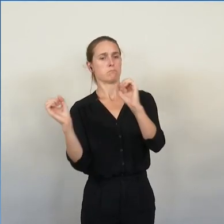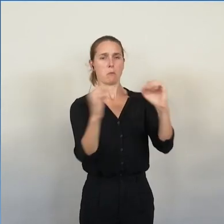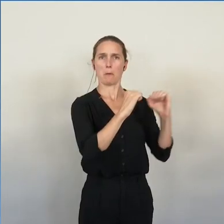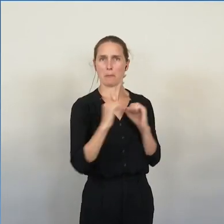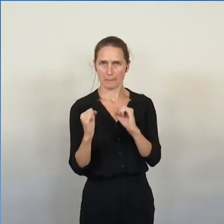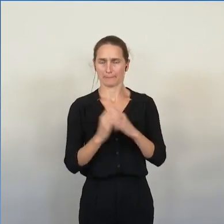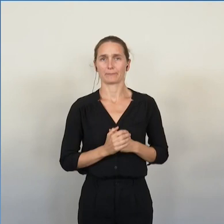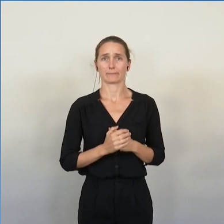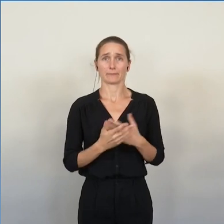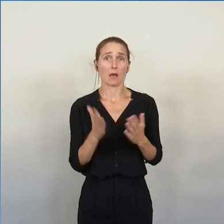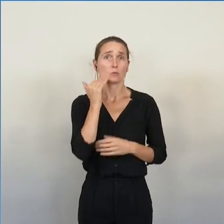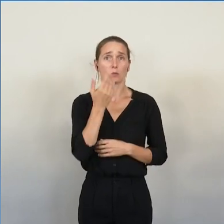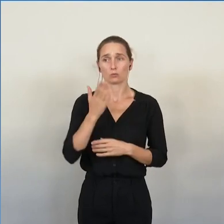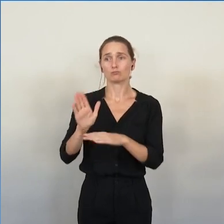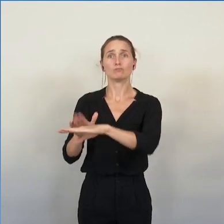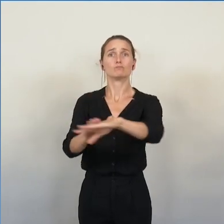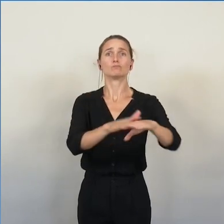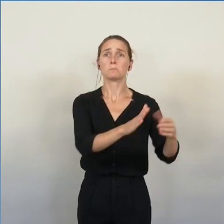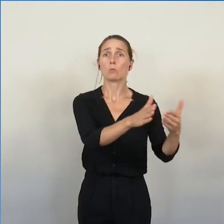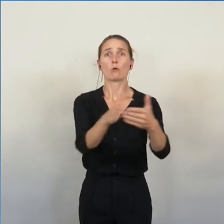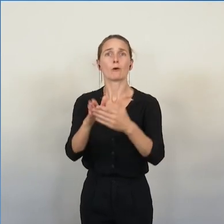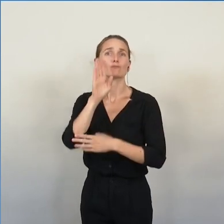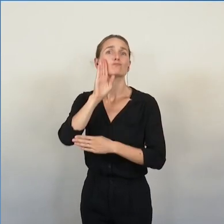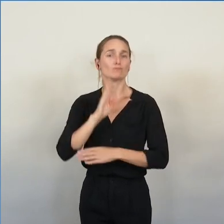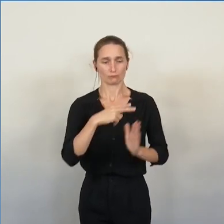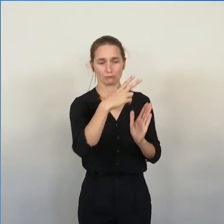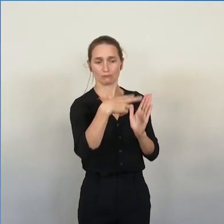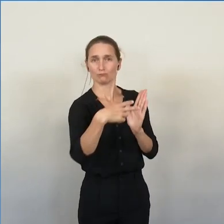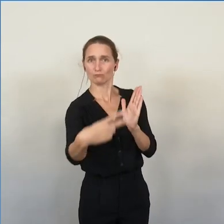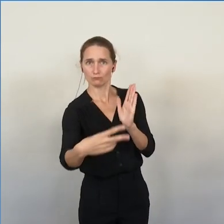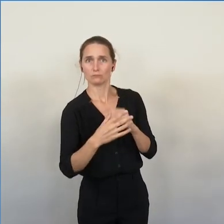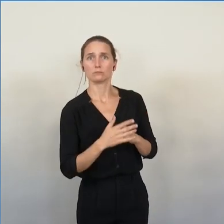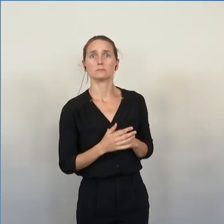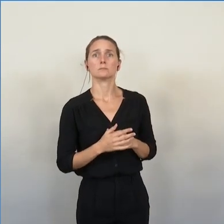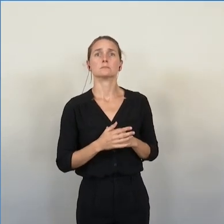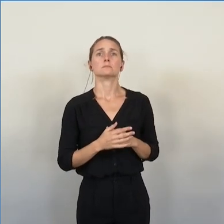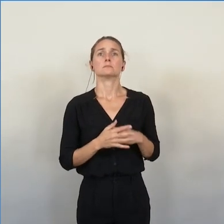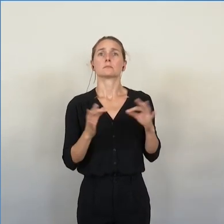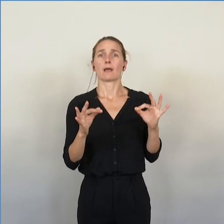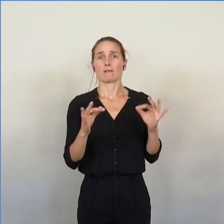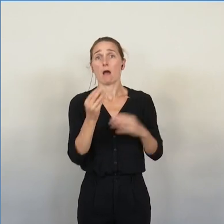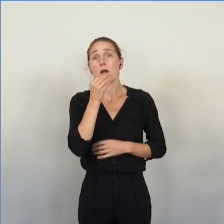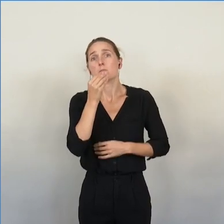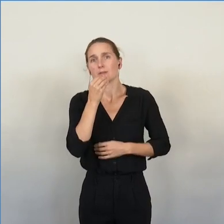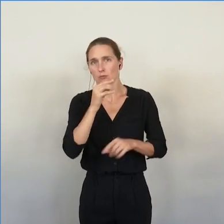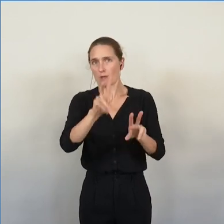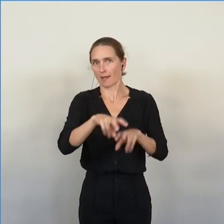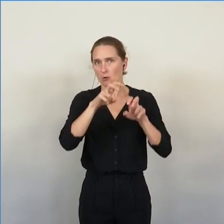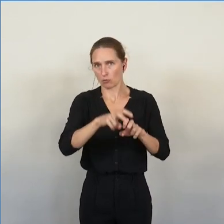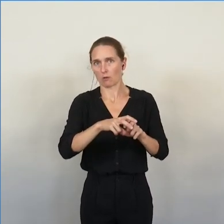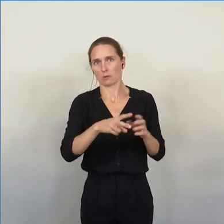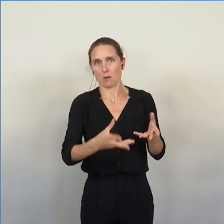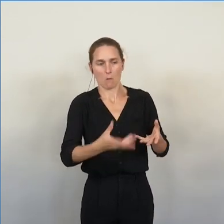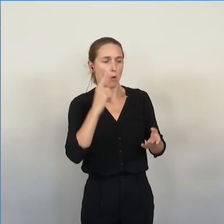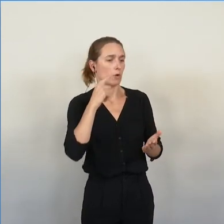prendre connaissance et d'intégrer lors de la formulation de ces documents stratégiques dans le domaine de l'alimentation et l'agriculture